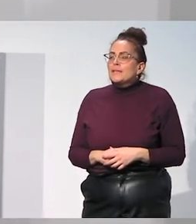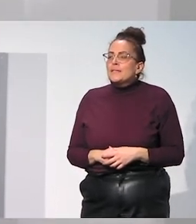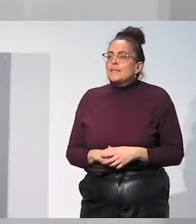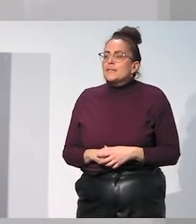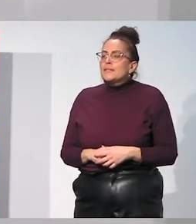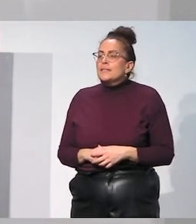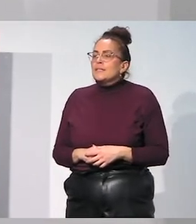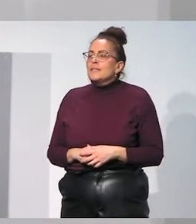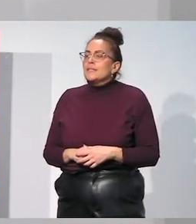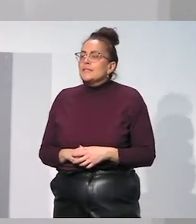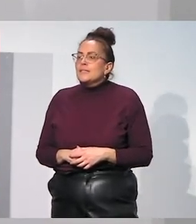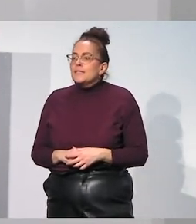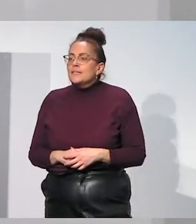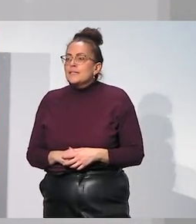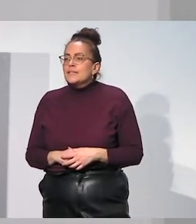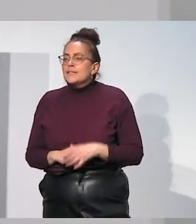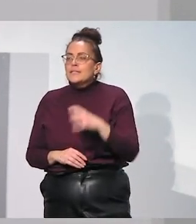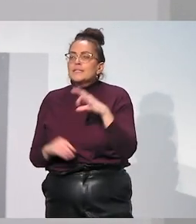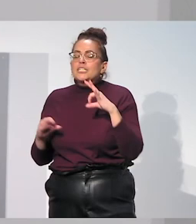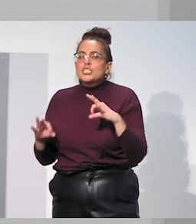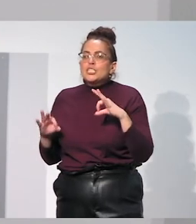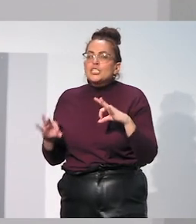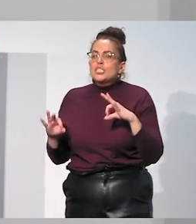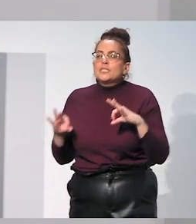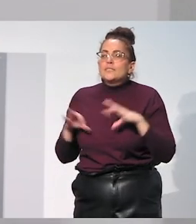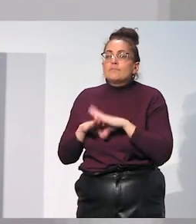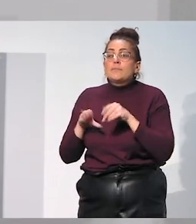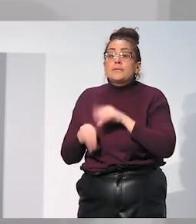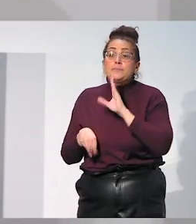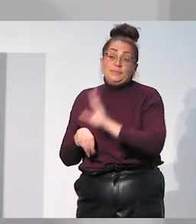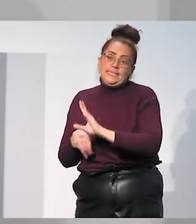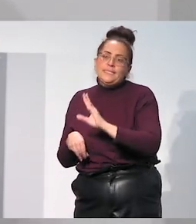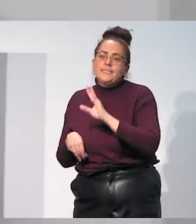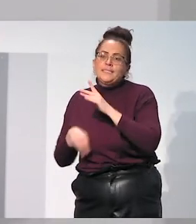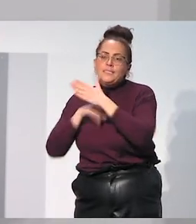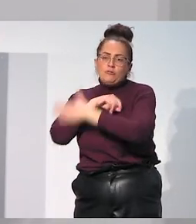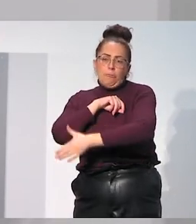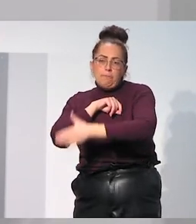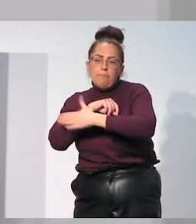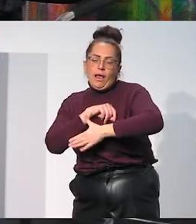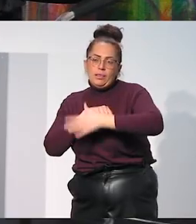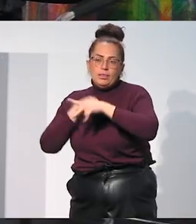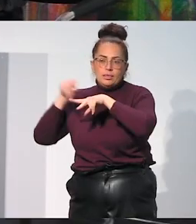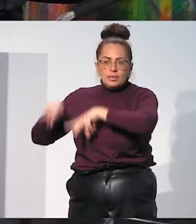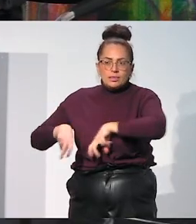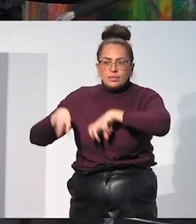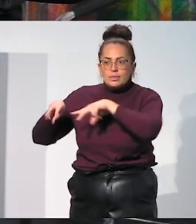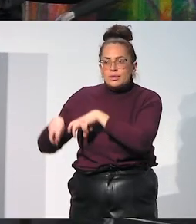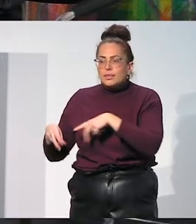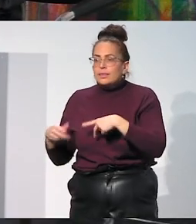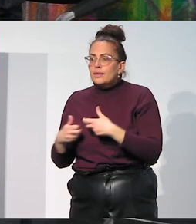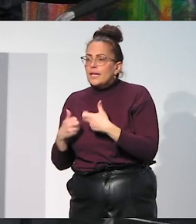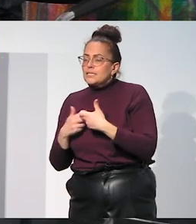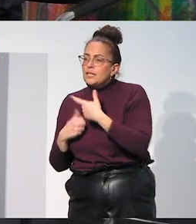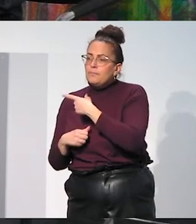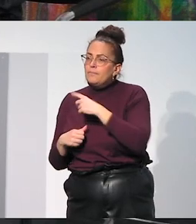parlé de tenue de la part des familles paysannes. Oui. Et est-ce que vous diriez, vous, que vous tenez votre langue dans